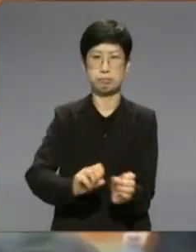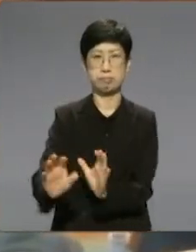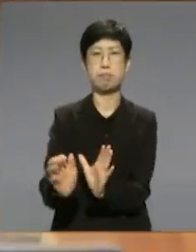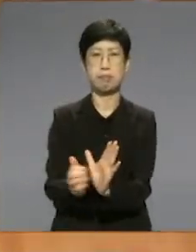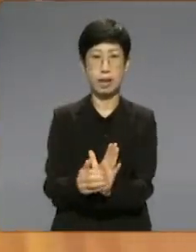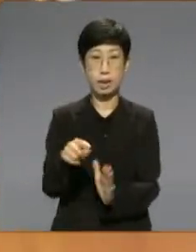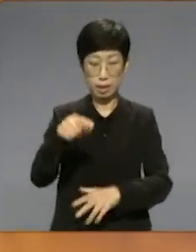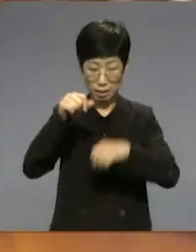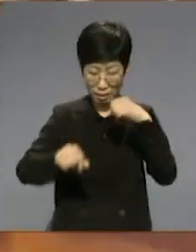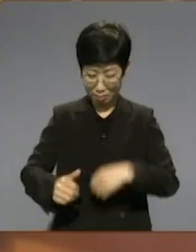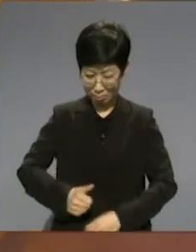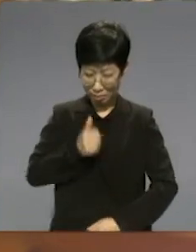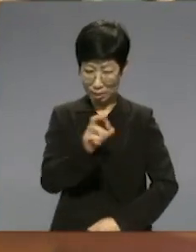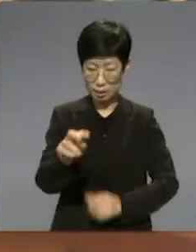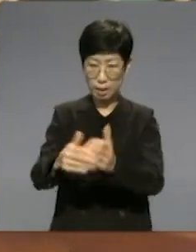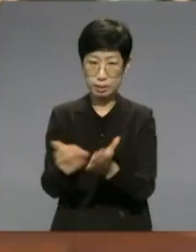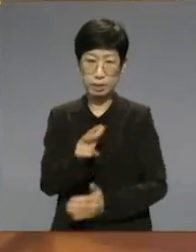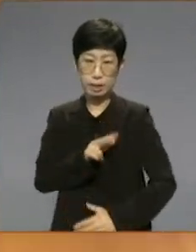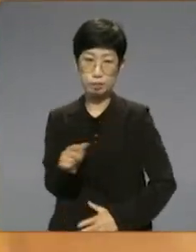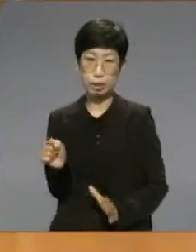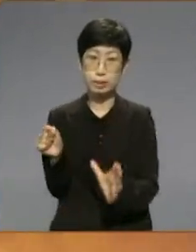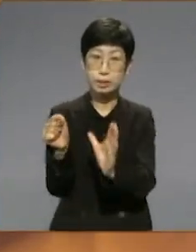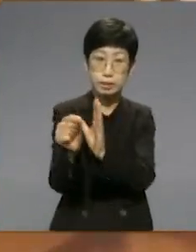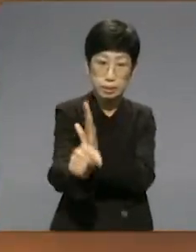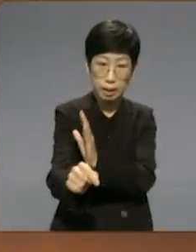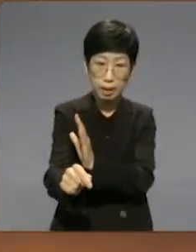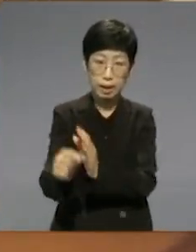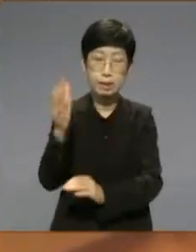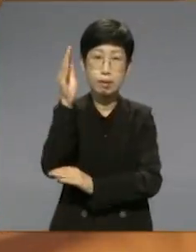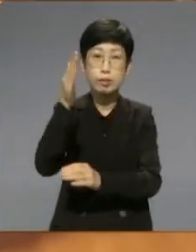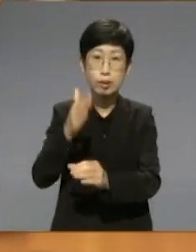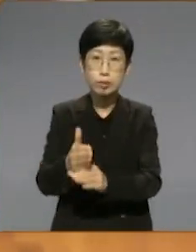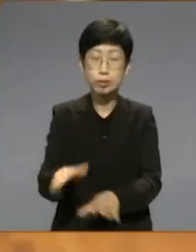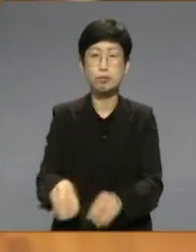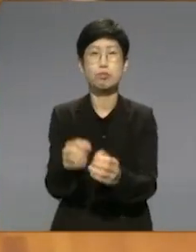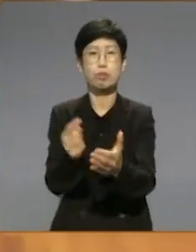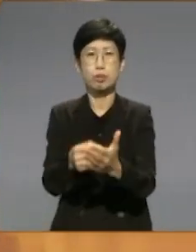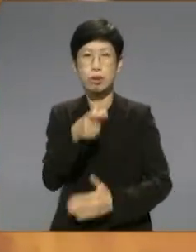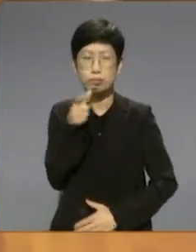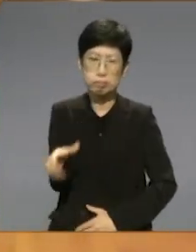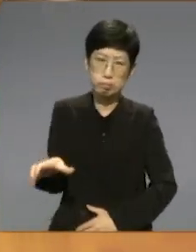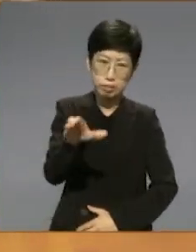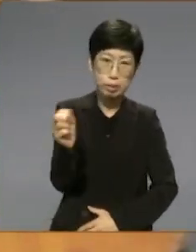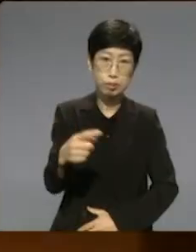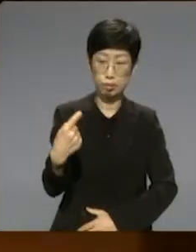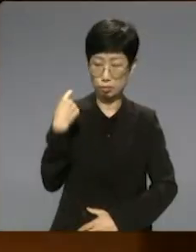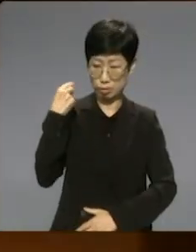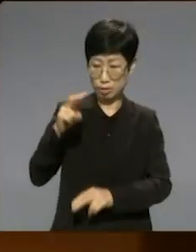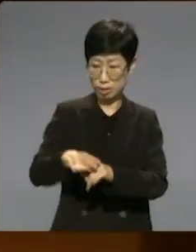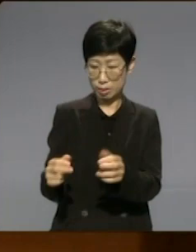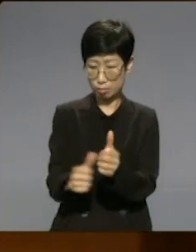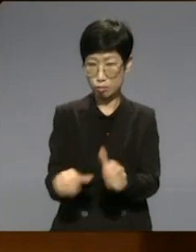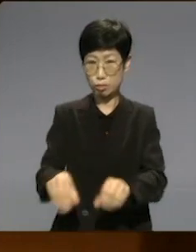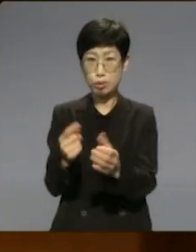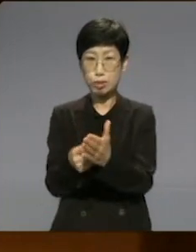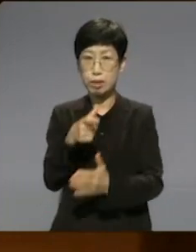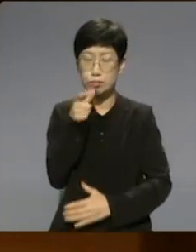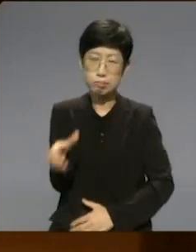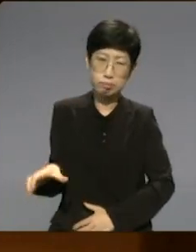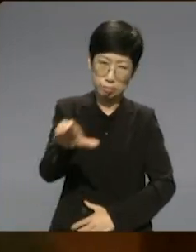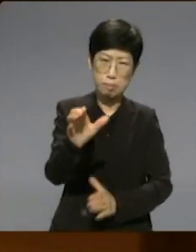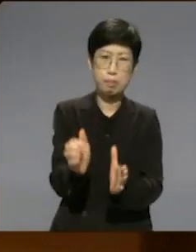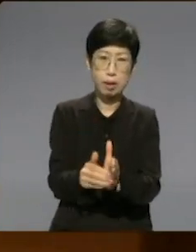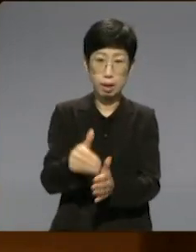난 야당 의원이 나오더니 연설 중인 총리에 물을 뿌리고 뒤에 앉은 부총리에게도 물을 붓습니다. 반격에